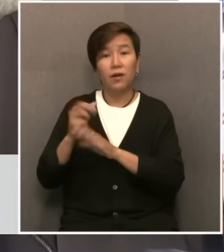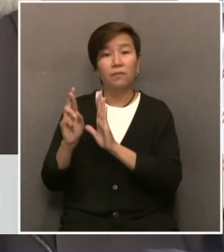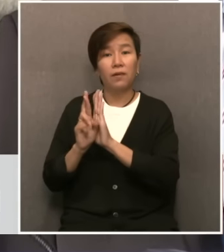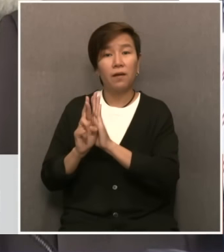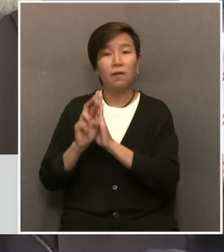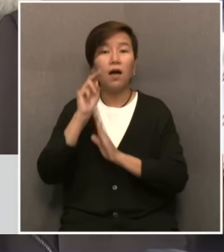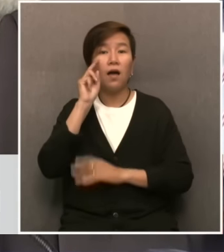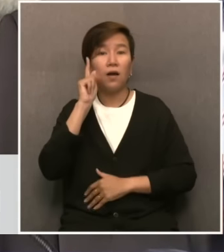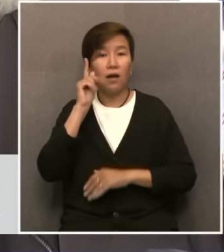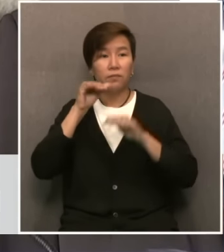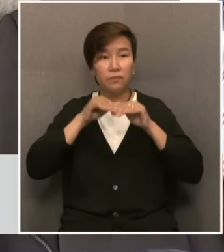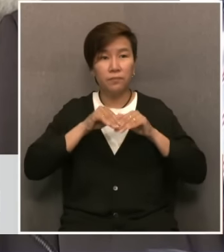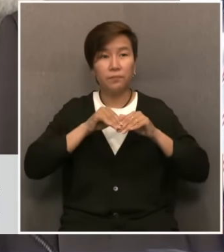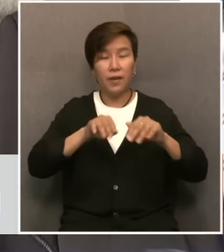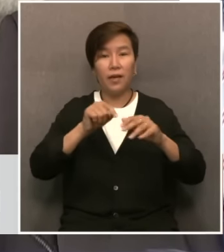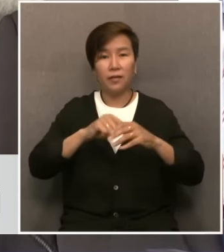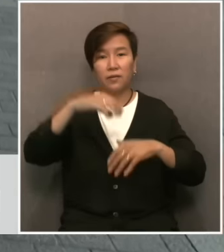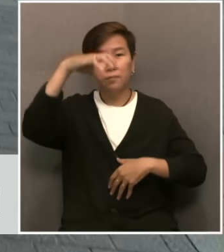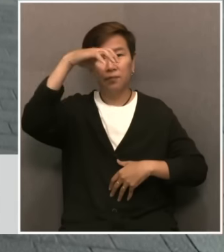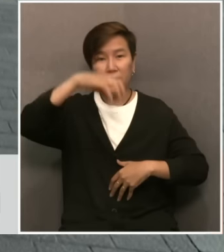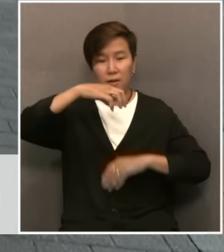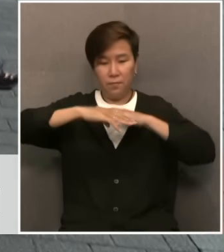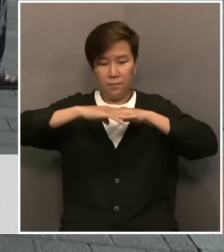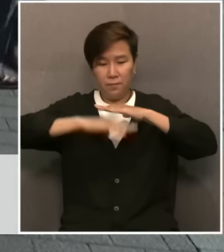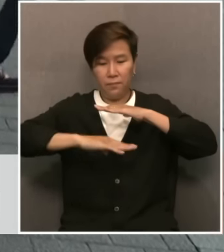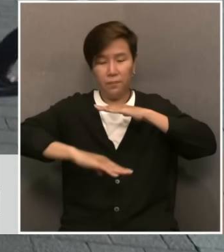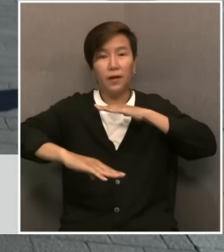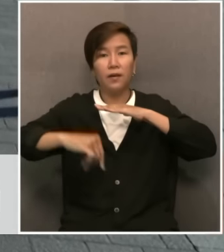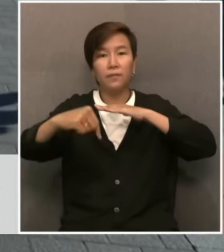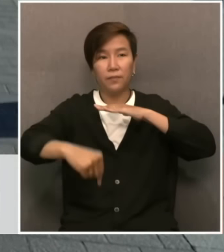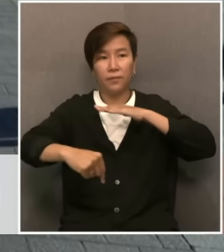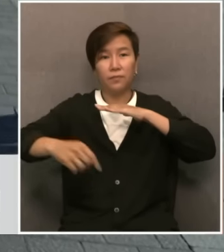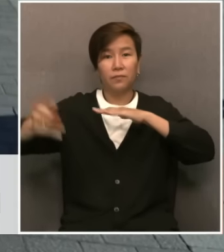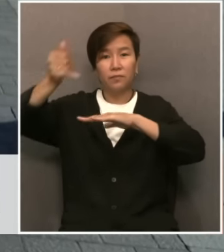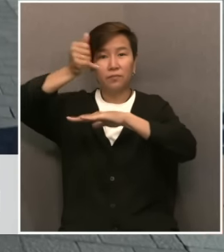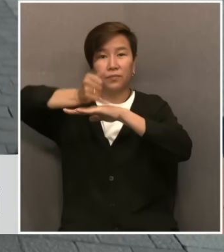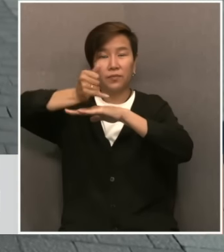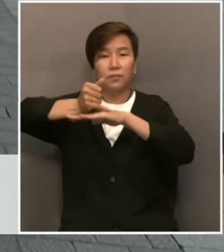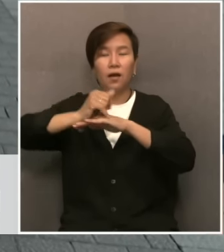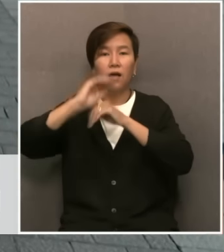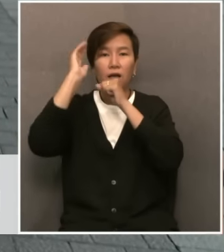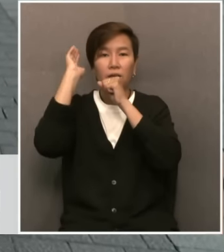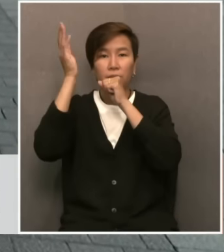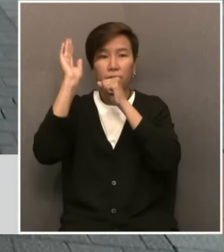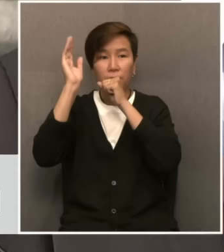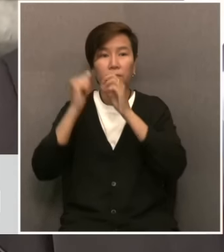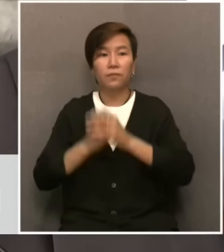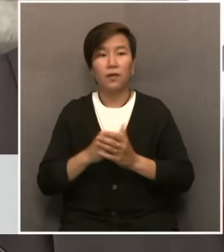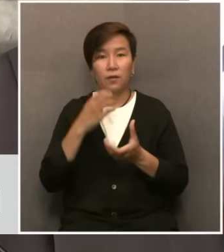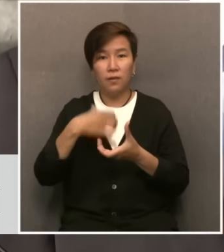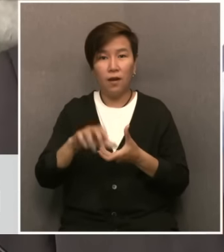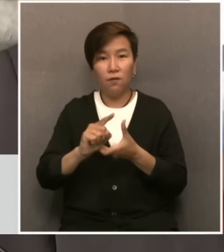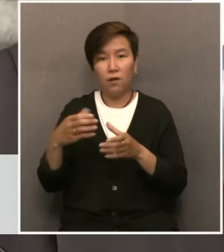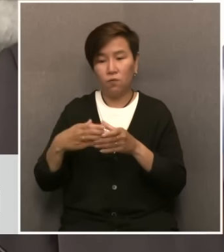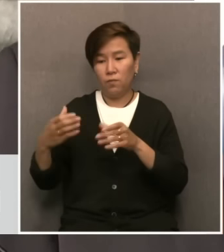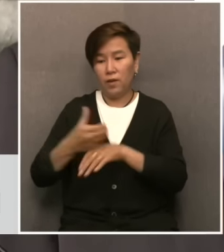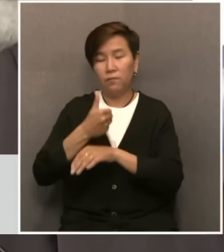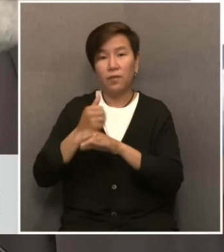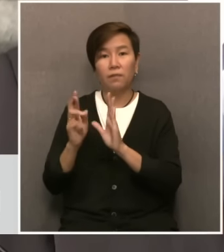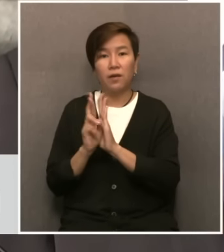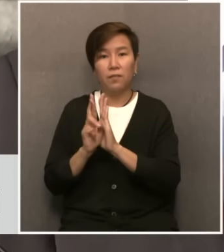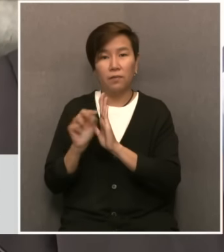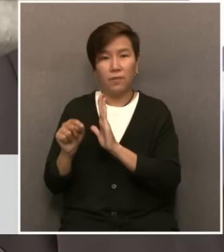นขั้นบันไดหน้าอาคารรัฐสภาสหรัฐหรือว่า Capitol Hill เมื่อวานนี้บอกว่ารีพับลิกันเนี่ยจะครองเสียงข้างม